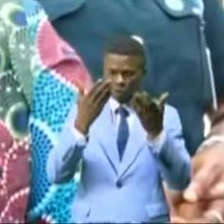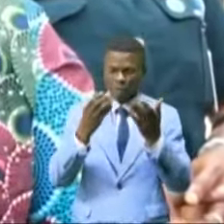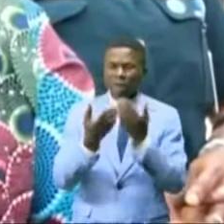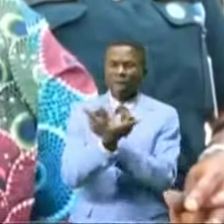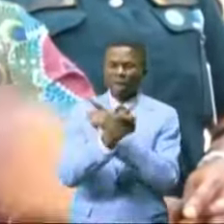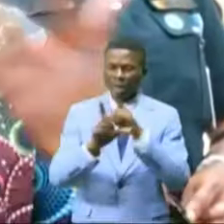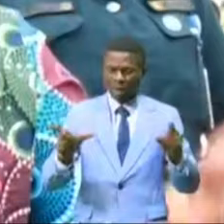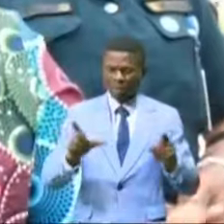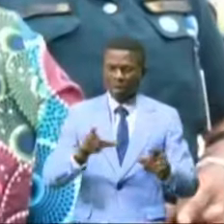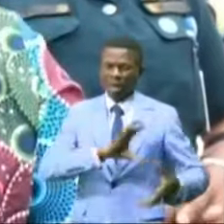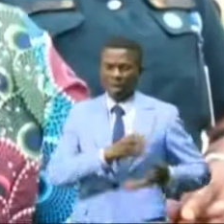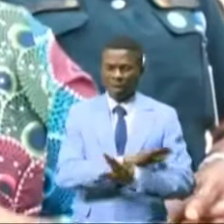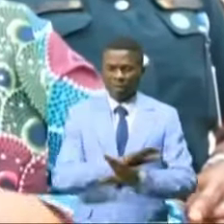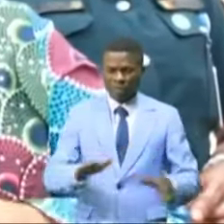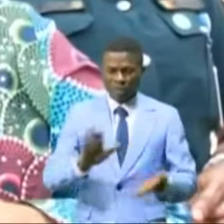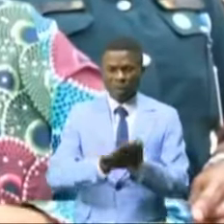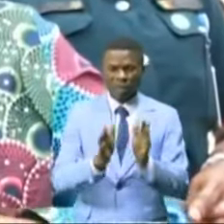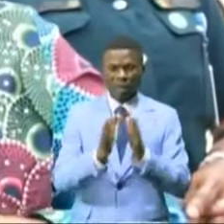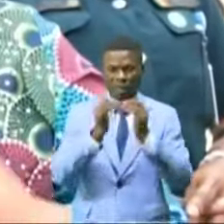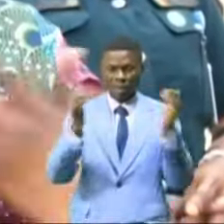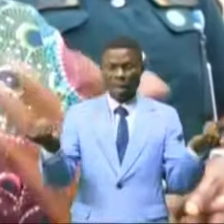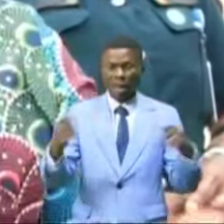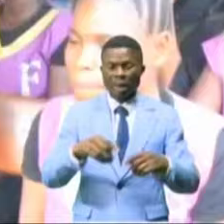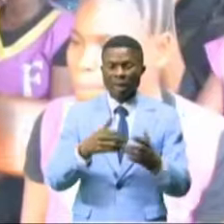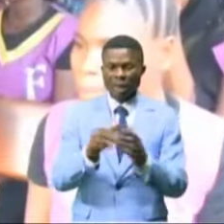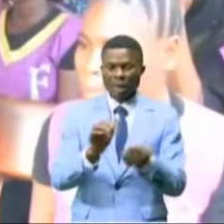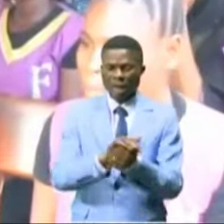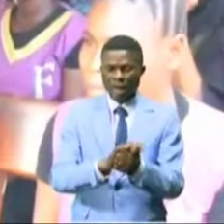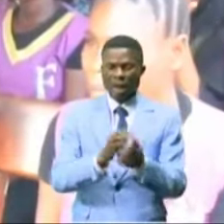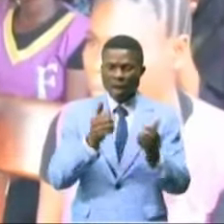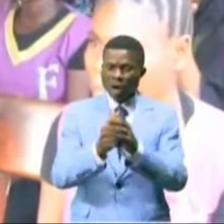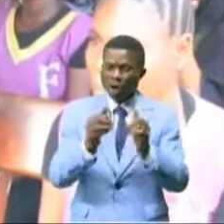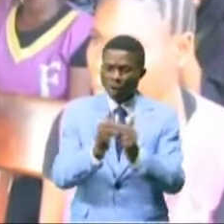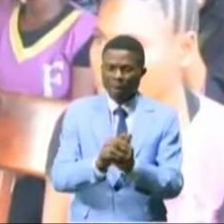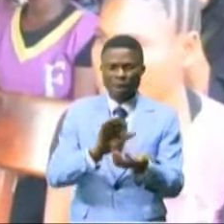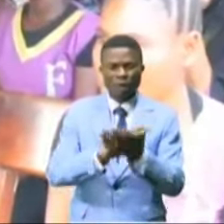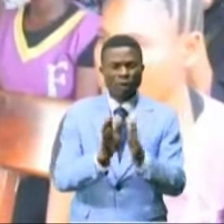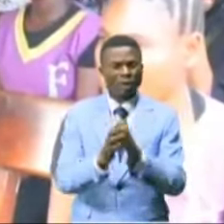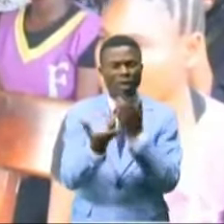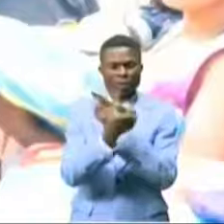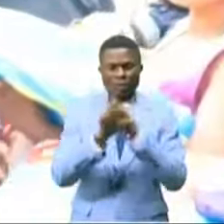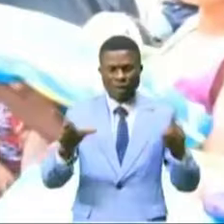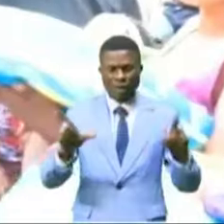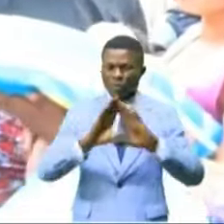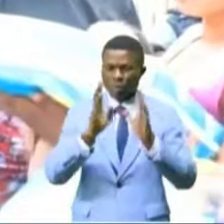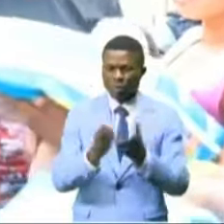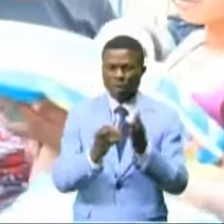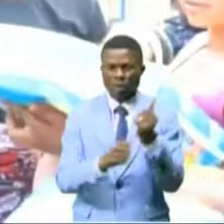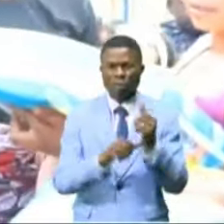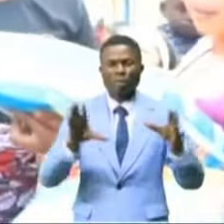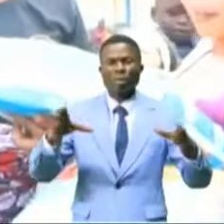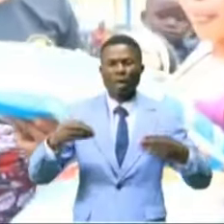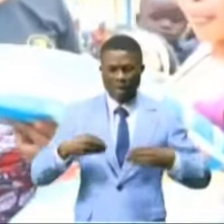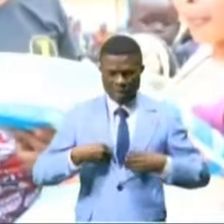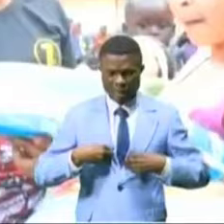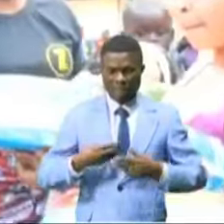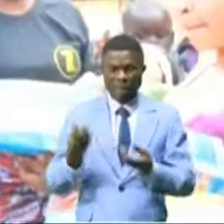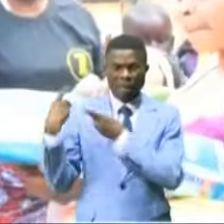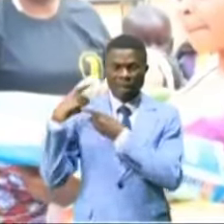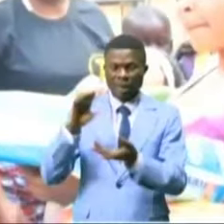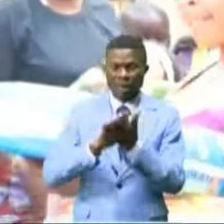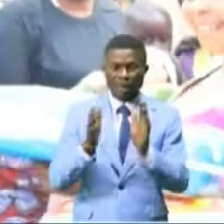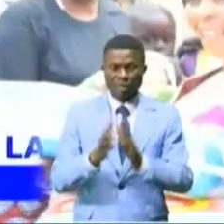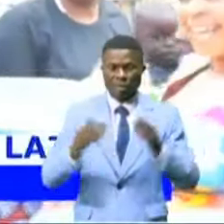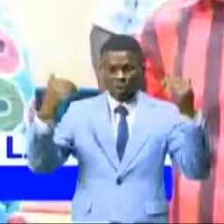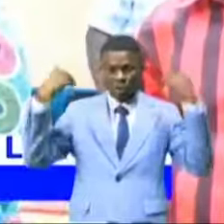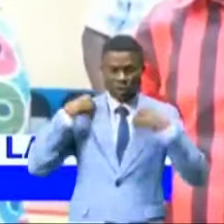lieu et ce sera la paix. Et quand on pardonne, on se libère. Un geste salué par le bénéficiaire. Depuis son avènement à la tête du parquet